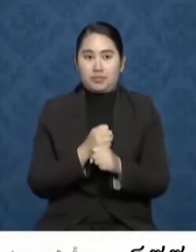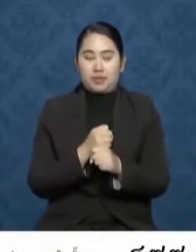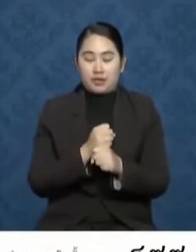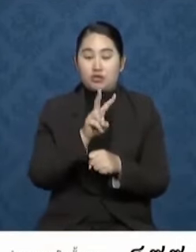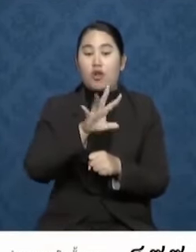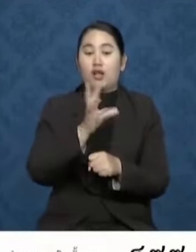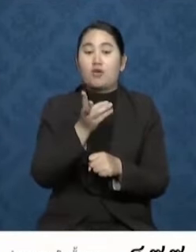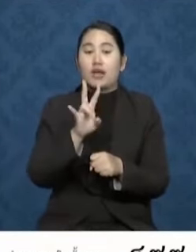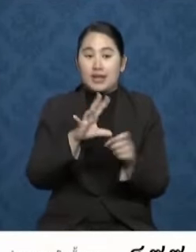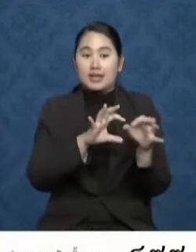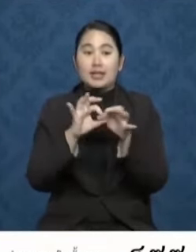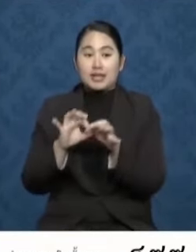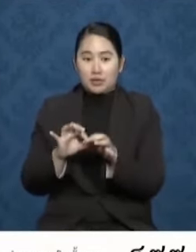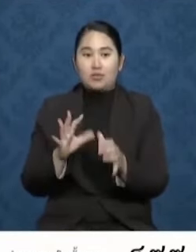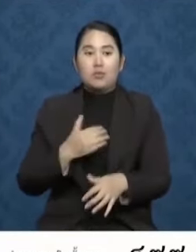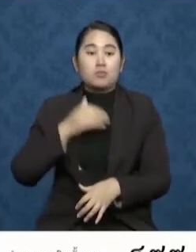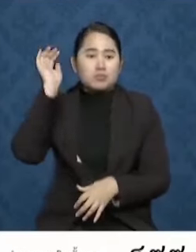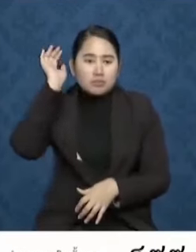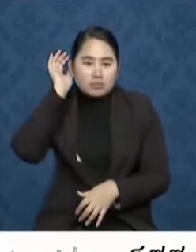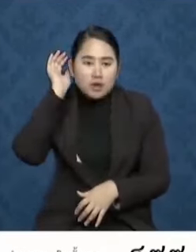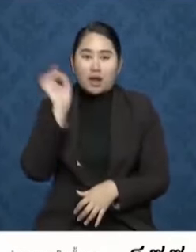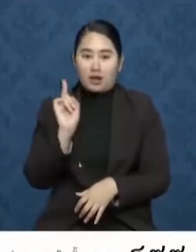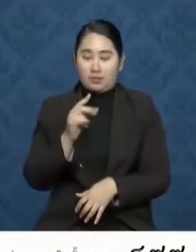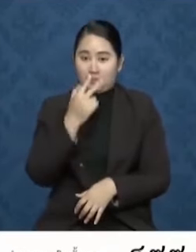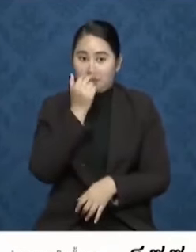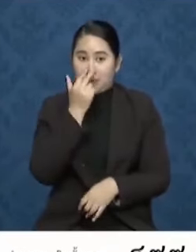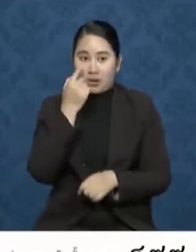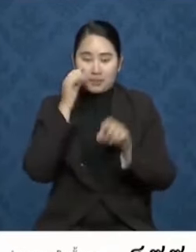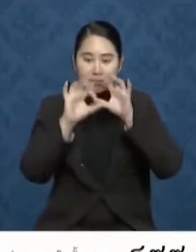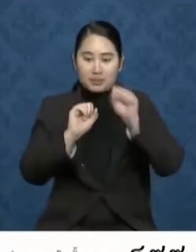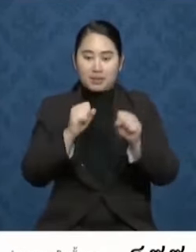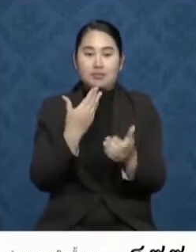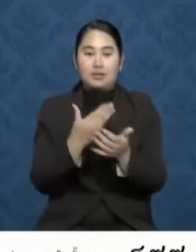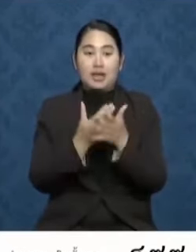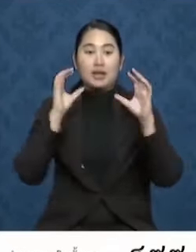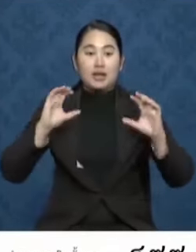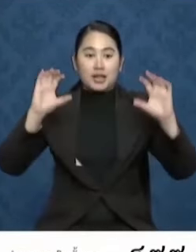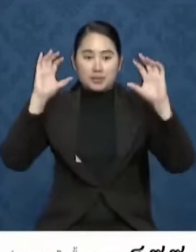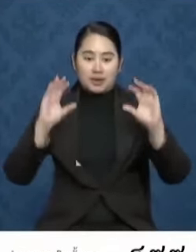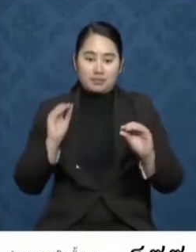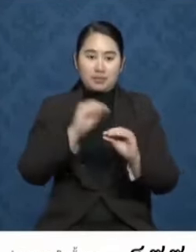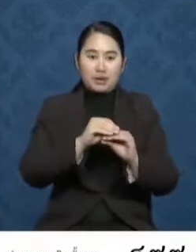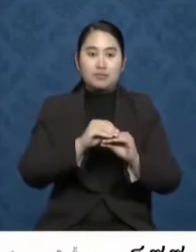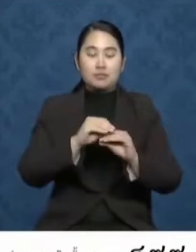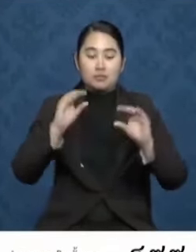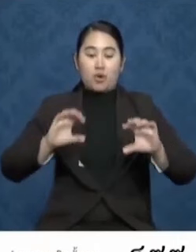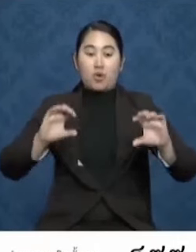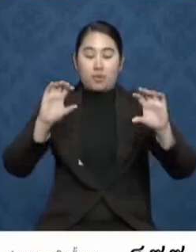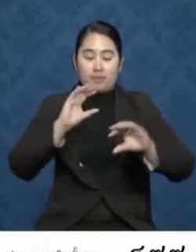พันปี 67นี้ผมเชื่อว่าหากตรวจสอบให้ดีงบประมาณแผ่นดินที่ต้องสมทบในโครงการเนี่ยจะน้อย